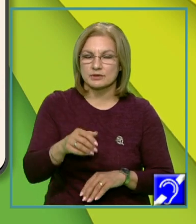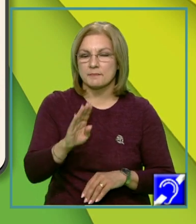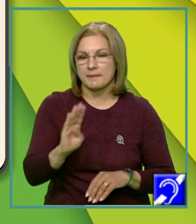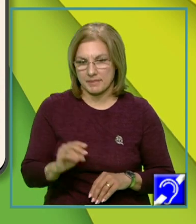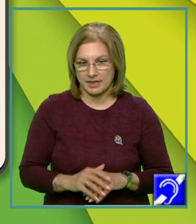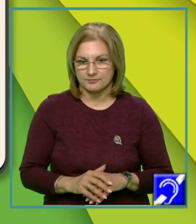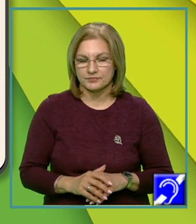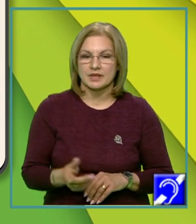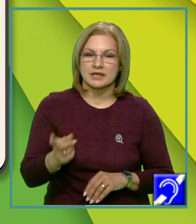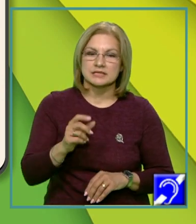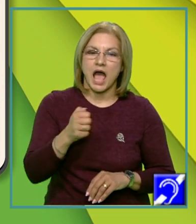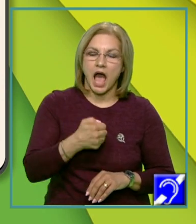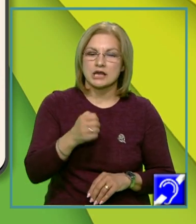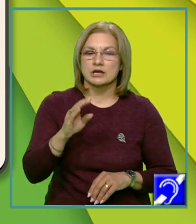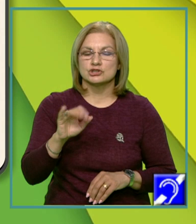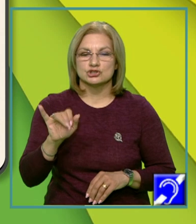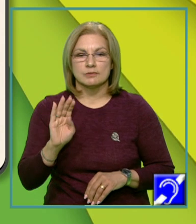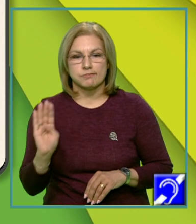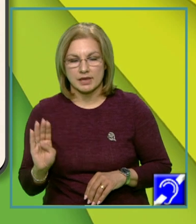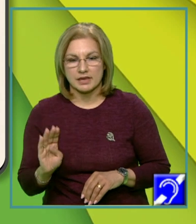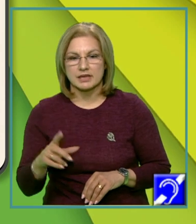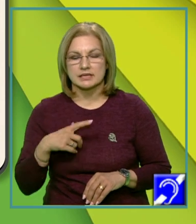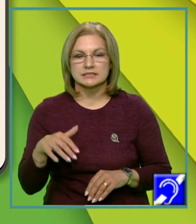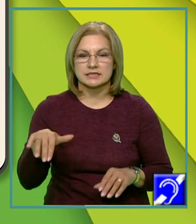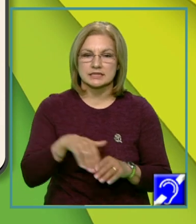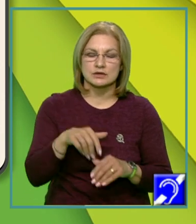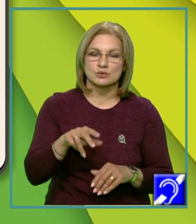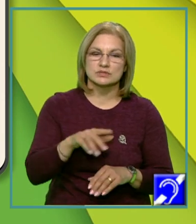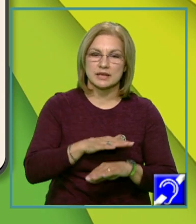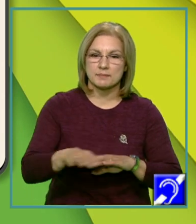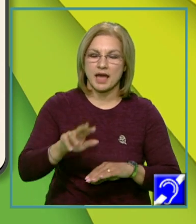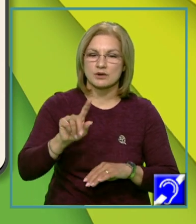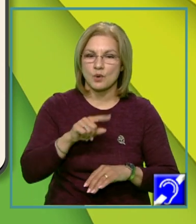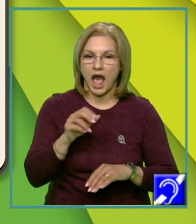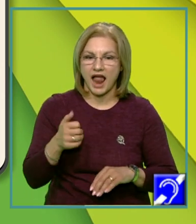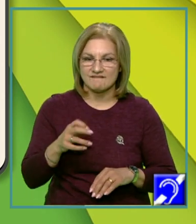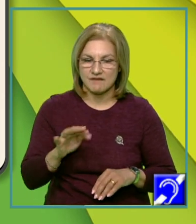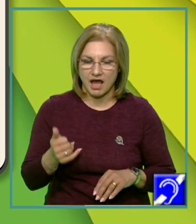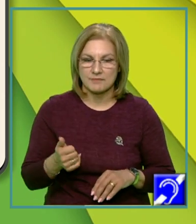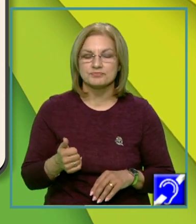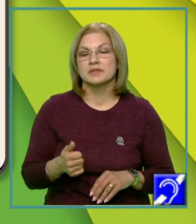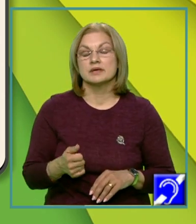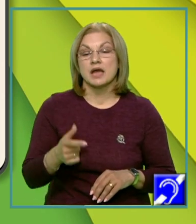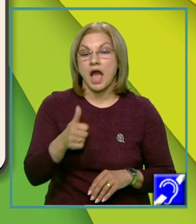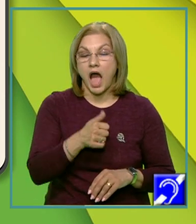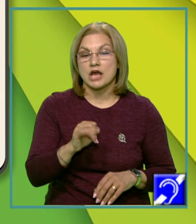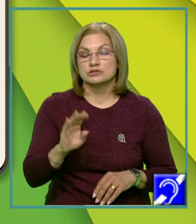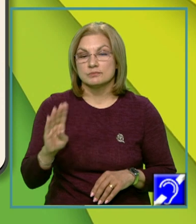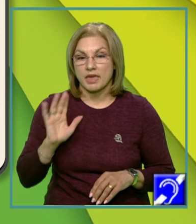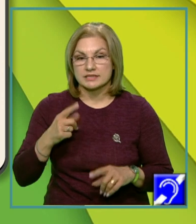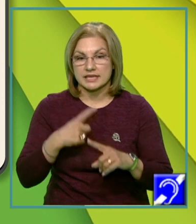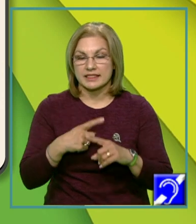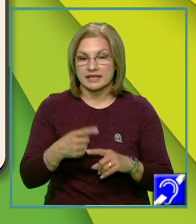b a și b sunt inclusă în planul alfa a și b se intersectează în